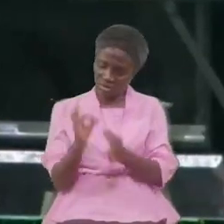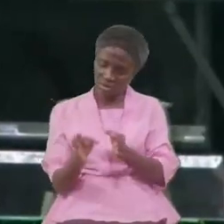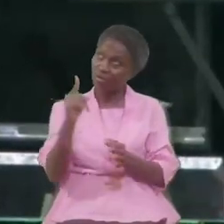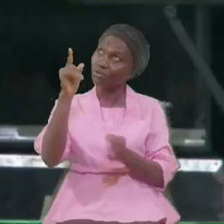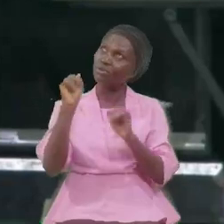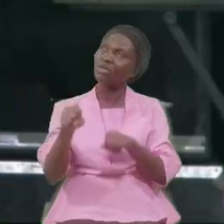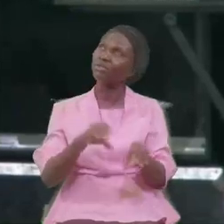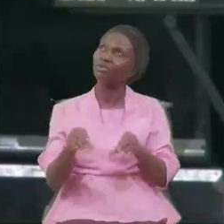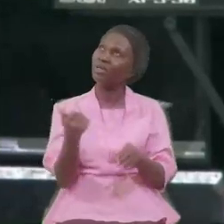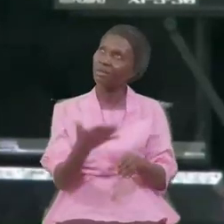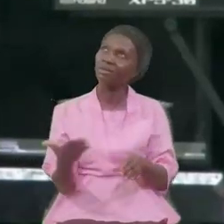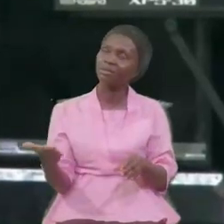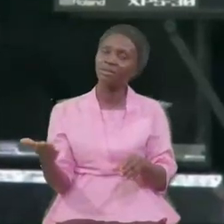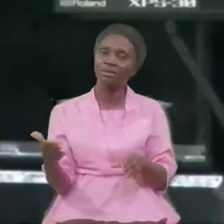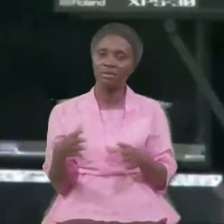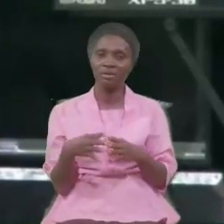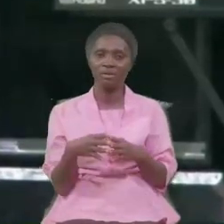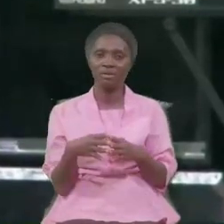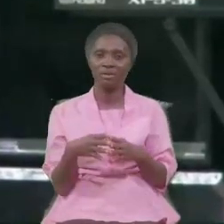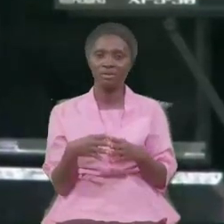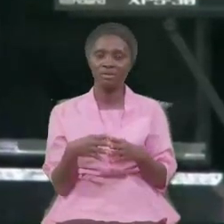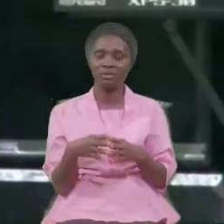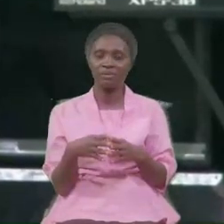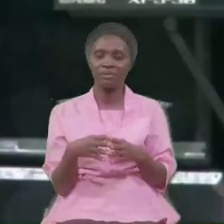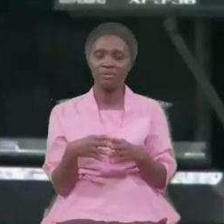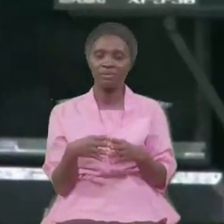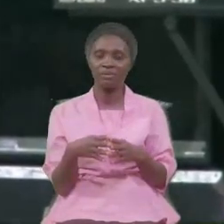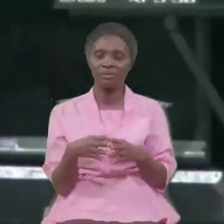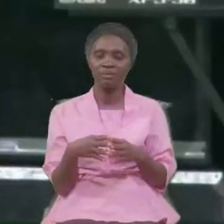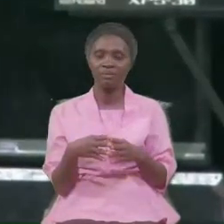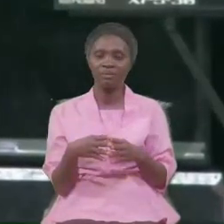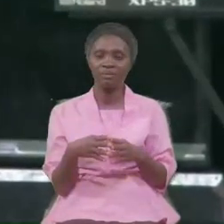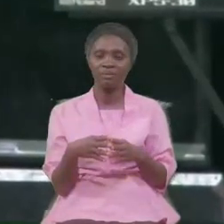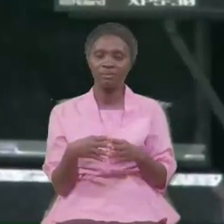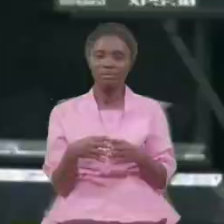Que Jésus, si tu peux tout faire,